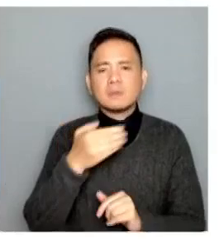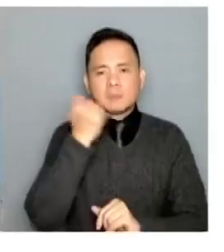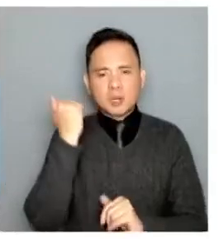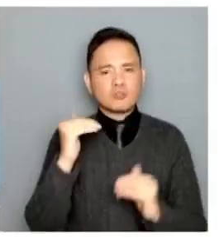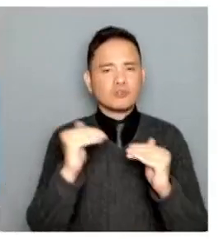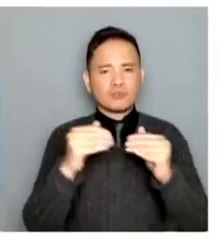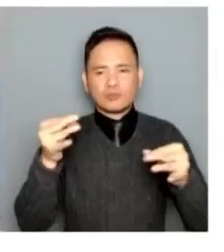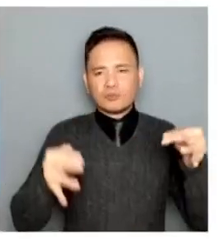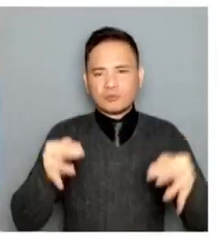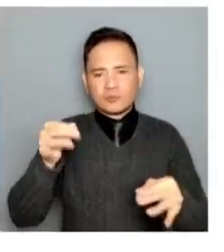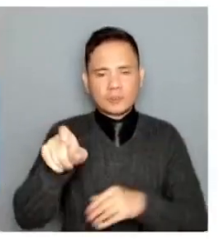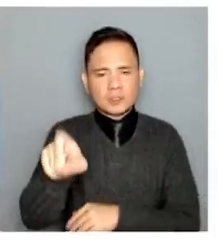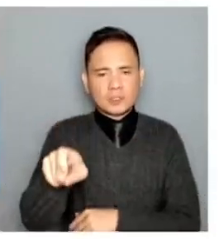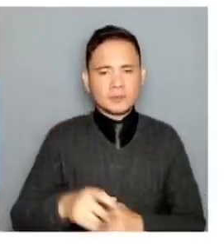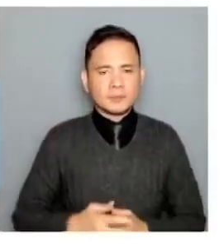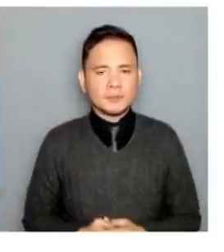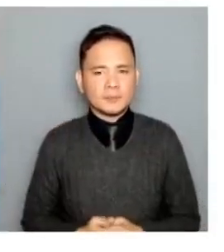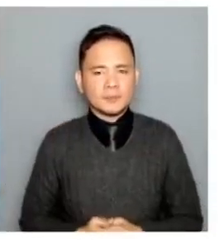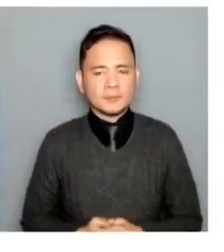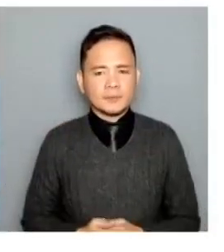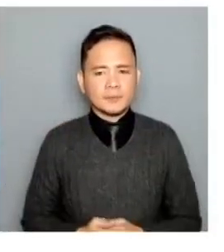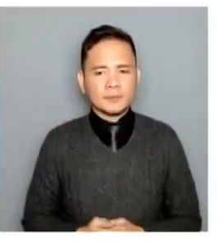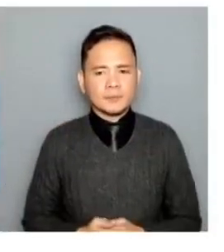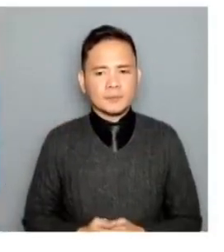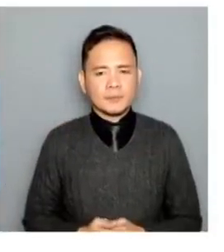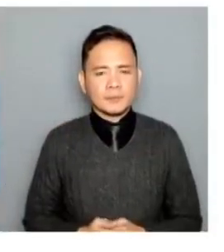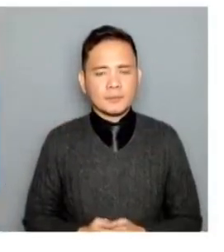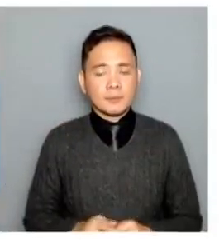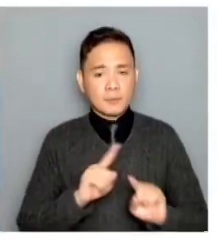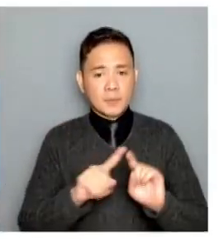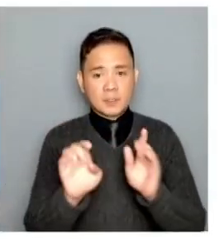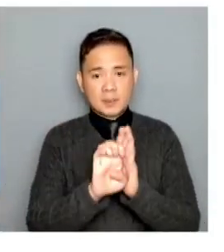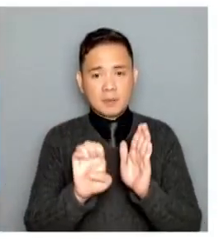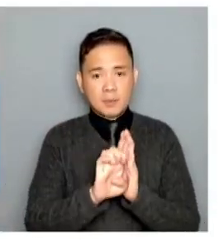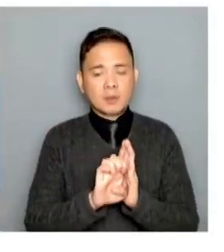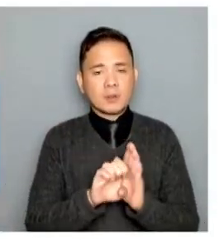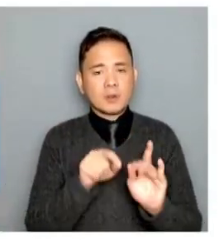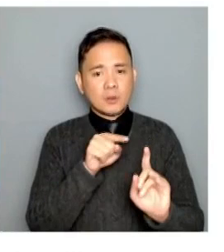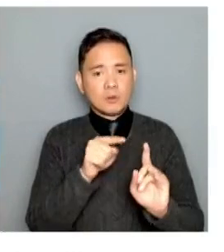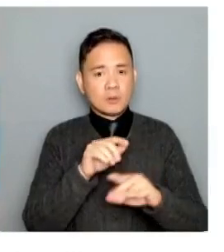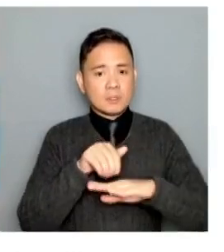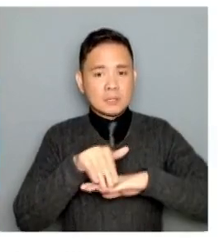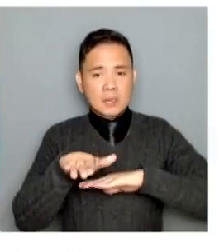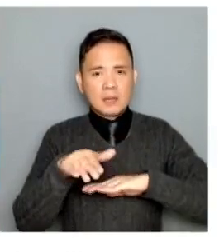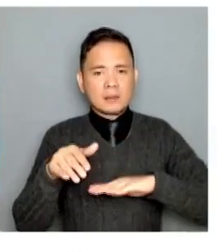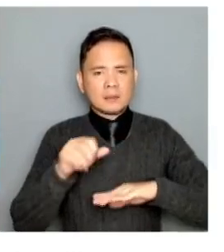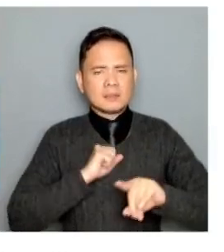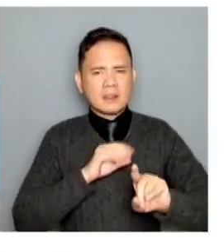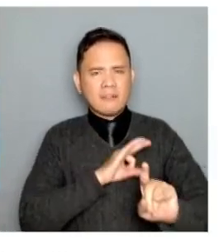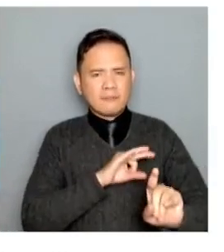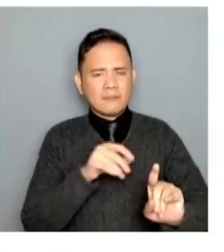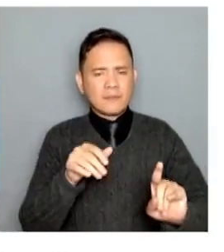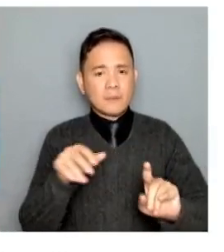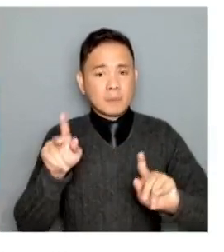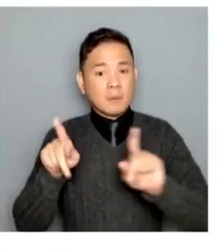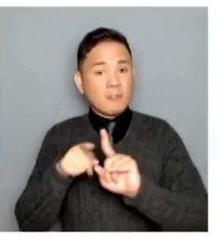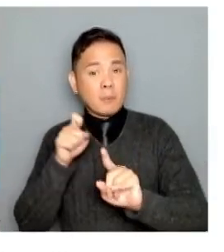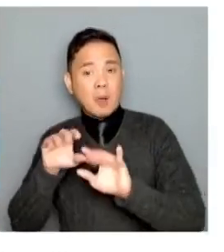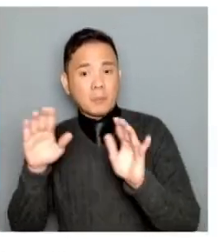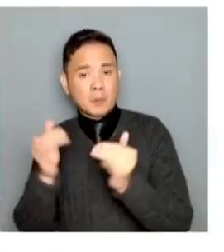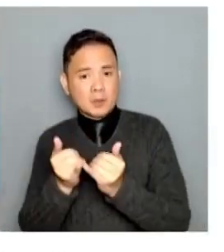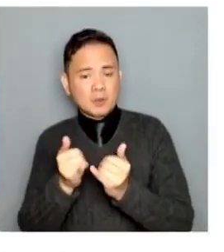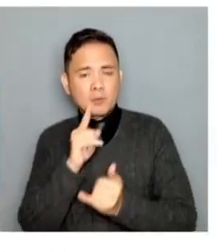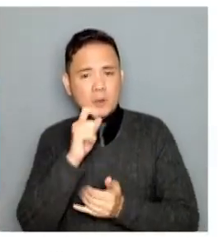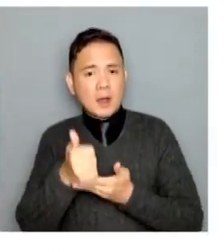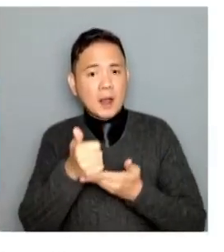kami rito. Pero yung pagpapadala po halimbawa ng tao mula dun sa kumpanya, natulungan man lang sana kayo na